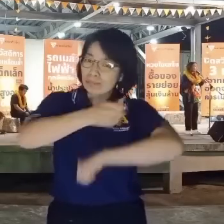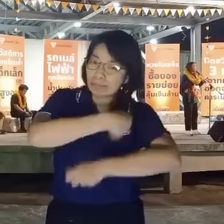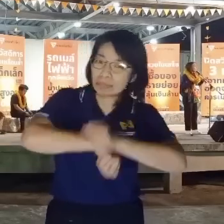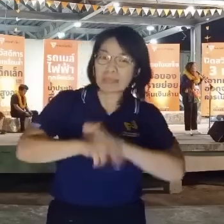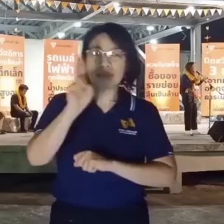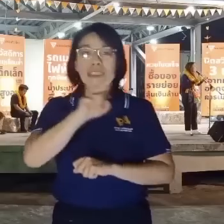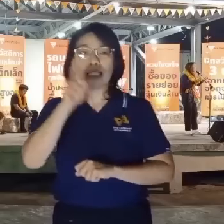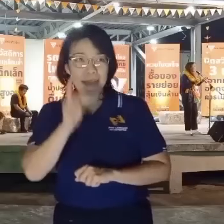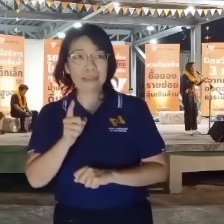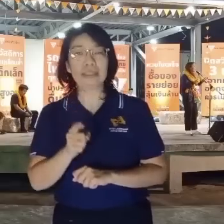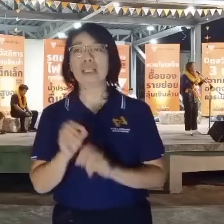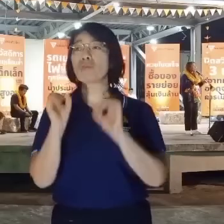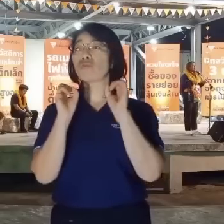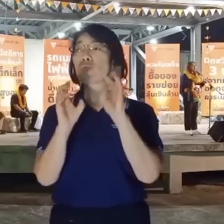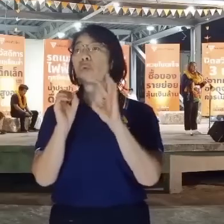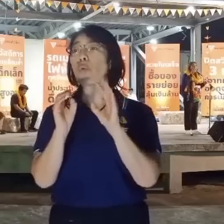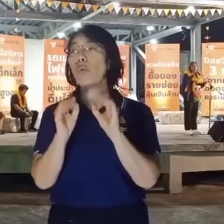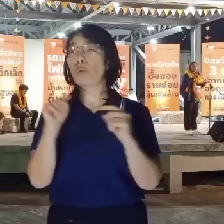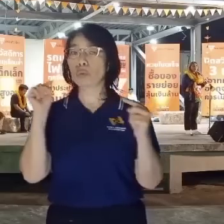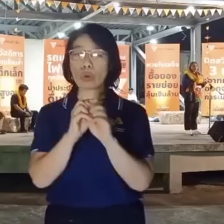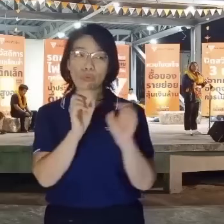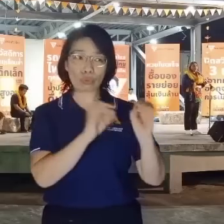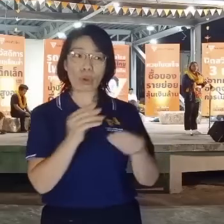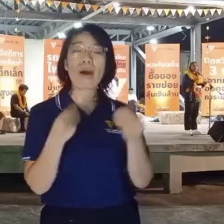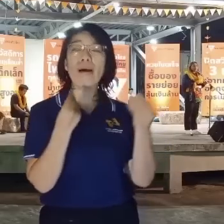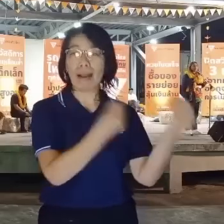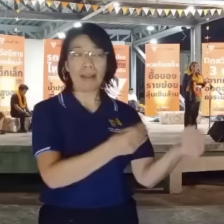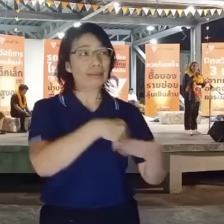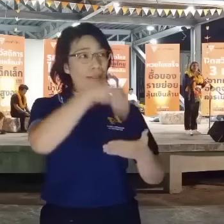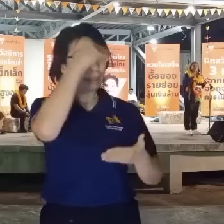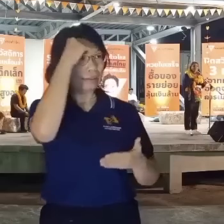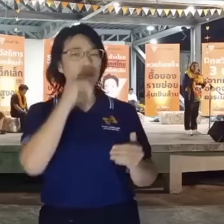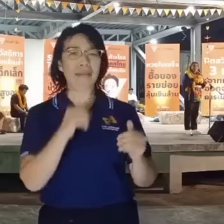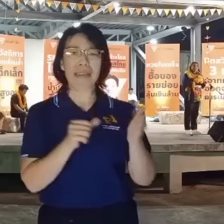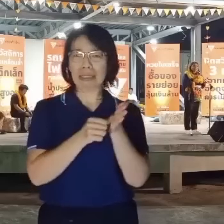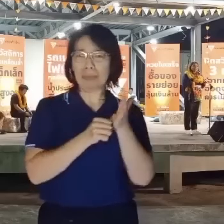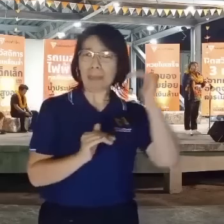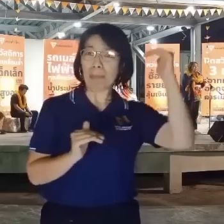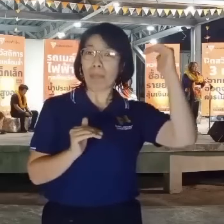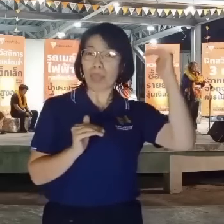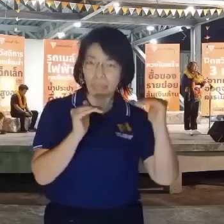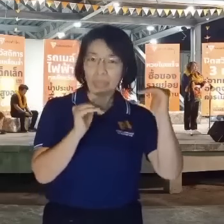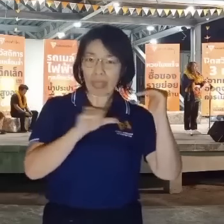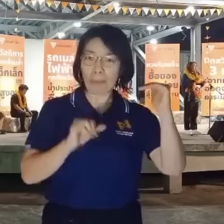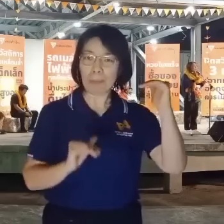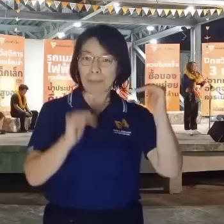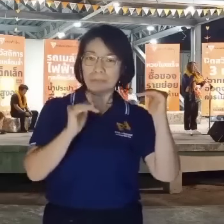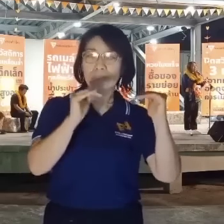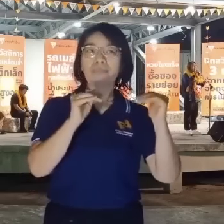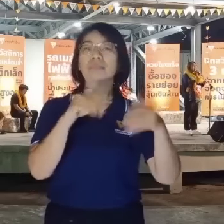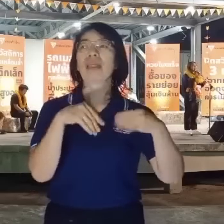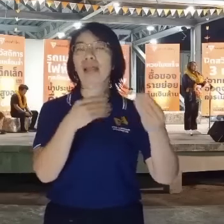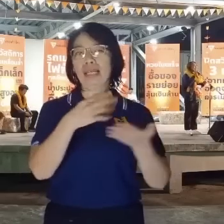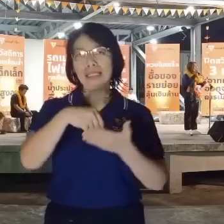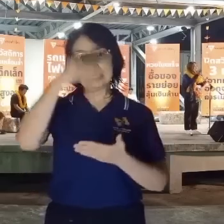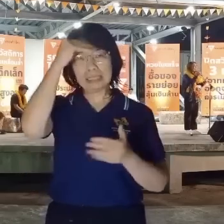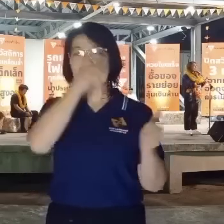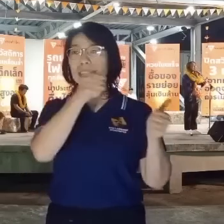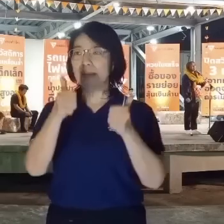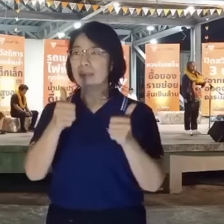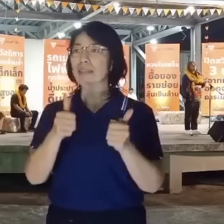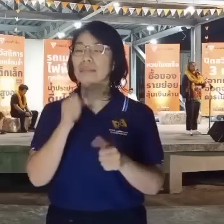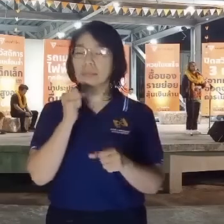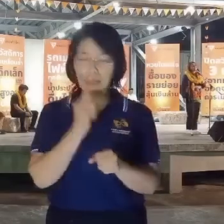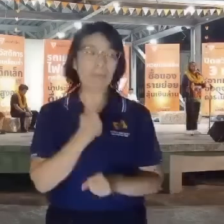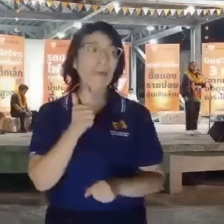นครูให้กับนักเรียนและลดความเหลื่อมล้ำในประเทศนี้ในเรื่องของคุณภาพการศึกษาให้